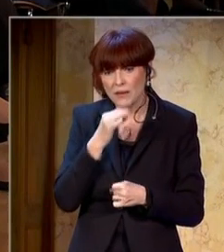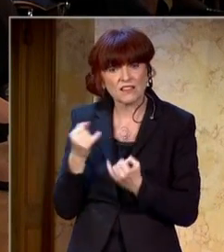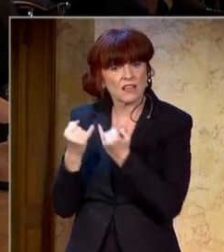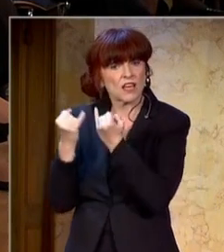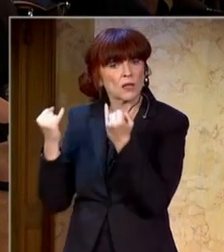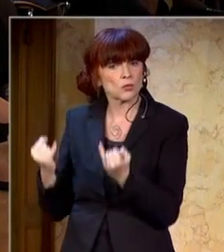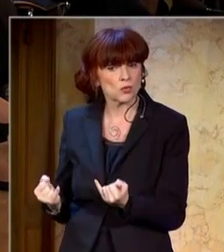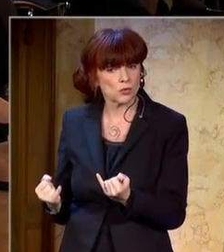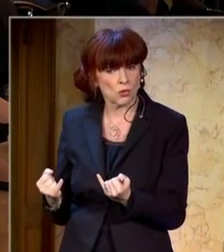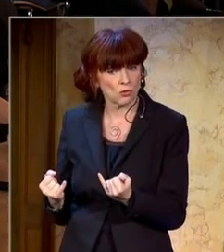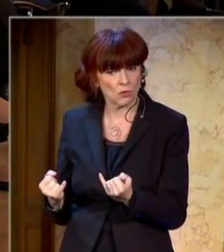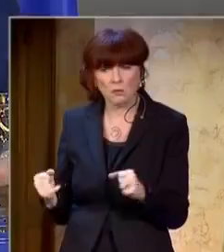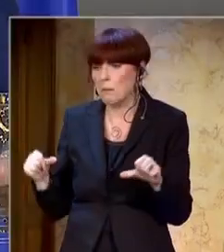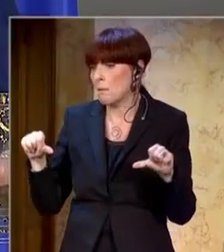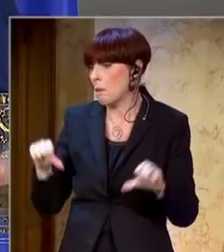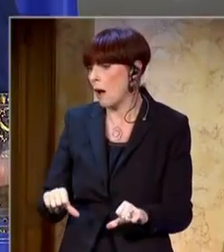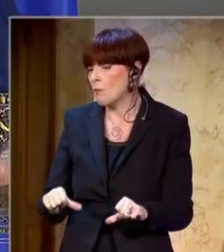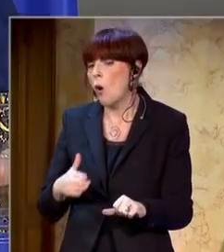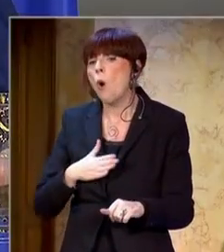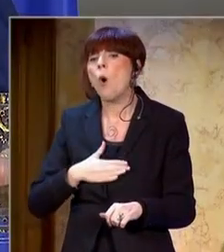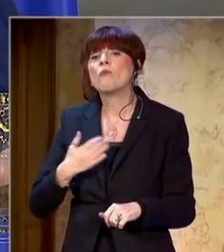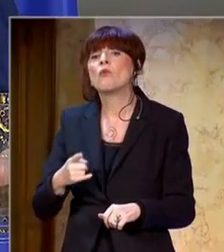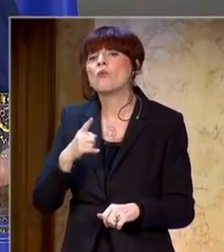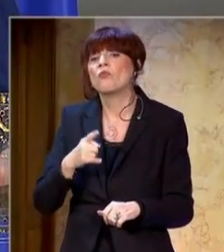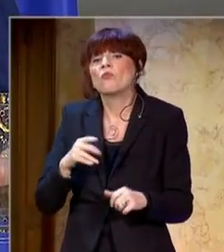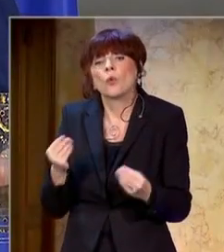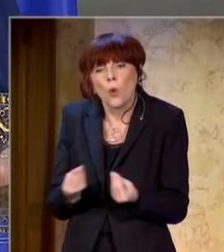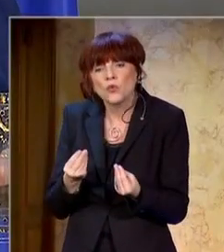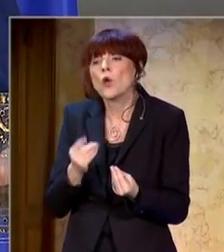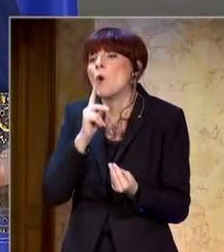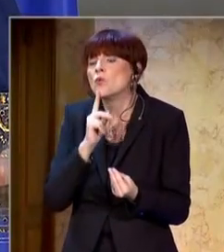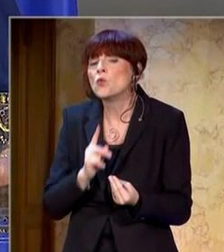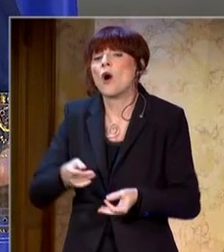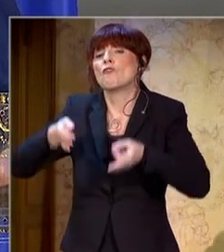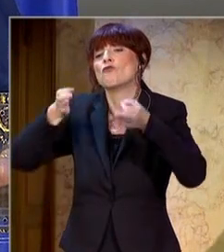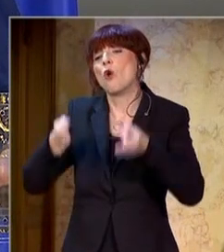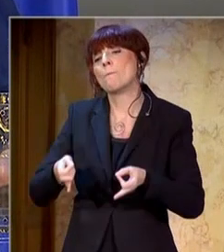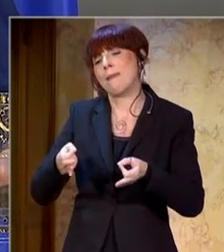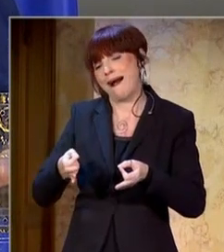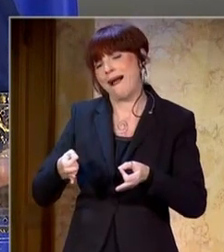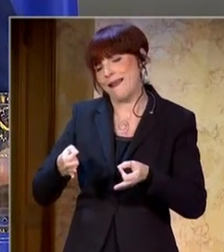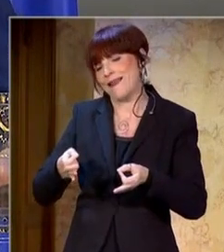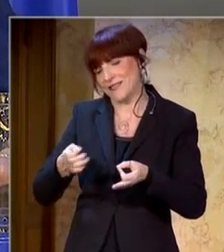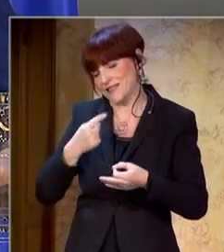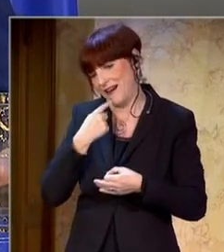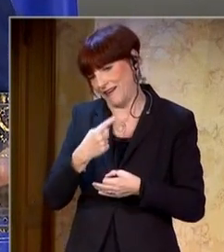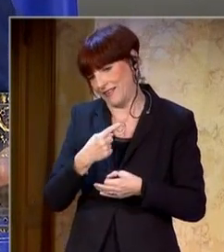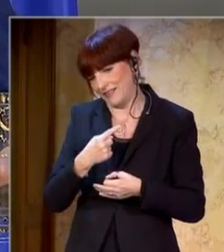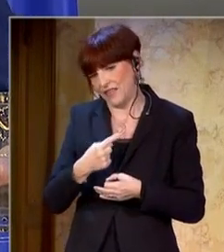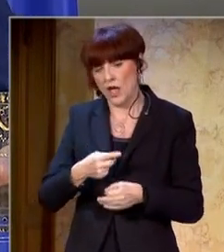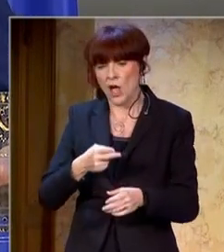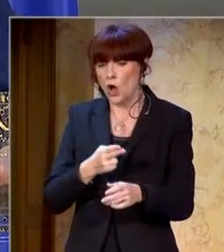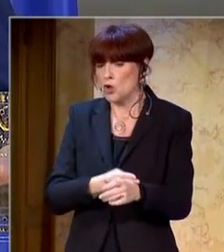dort, wenn wir uns nur formal zu ihren Grundsätzen bekennen. Und damit meine ich, es ist wesentlich, die Staatsräson über